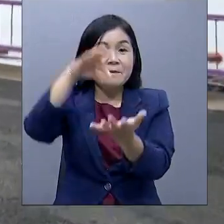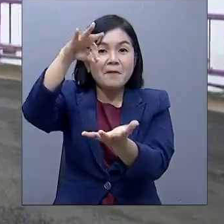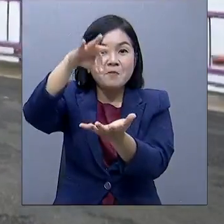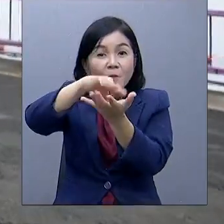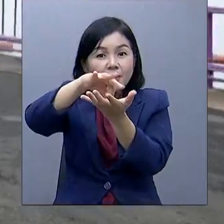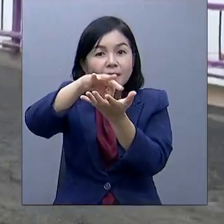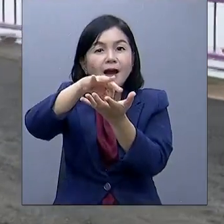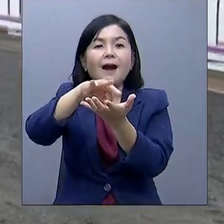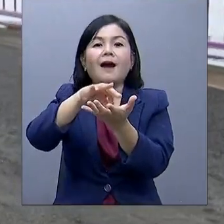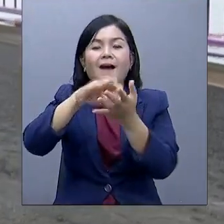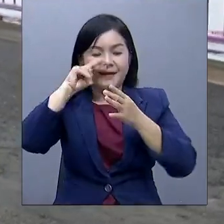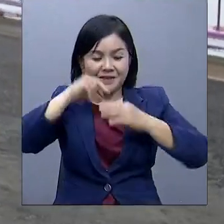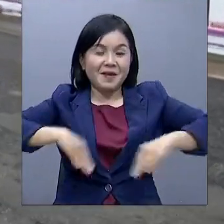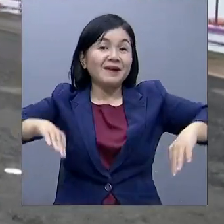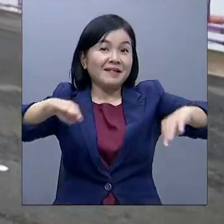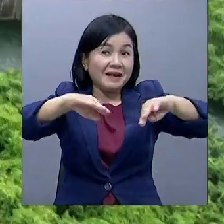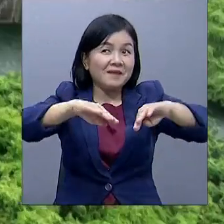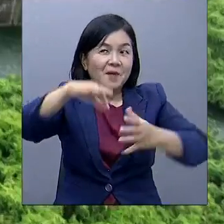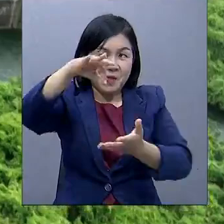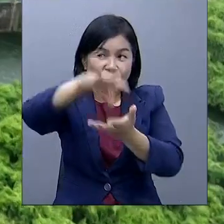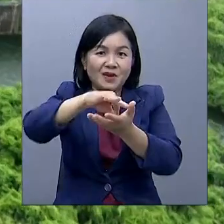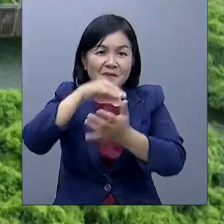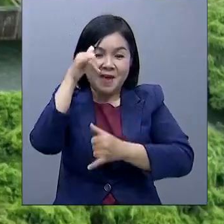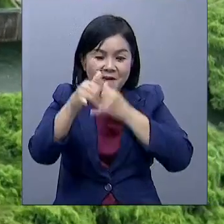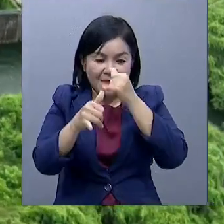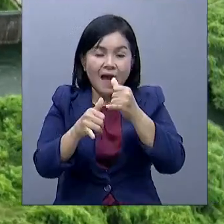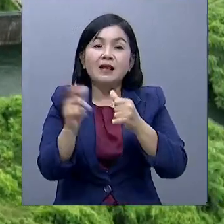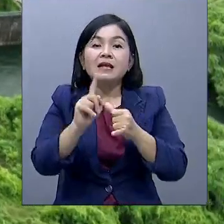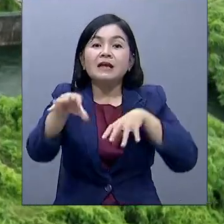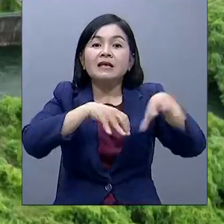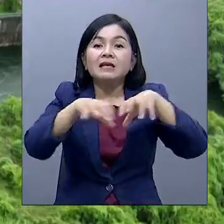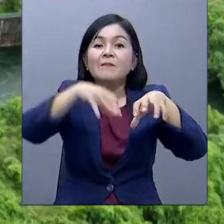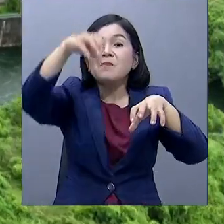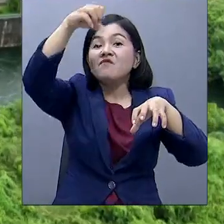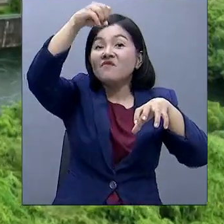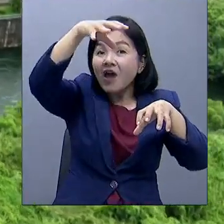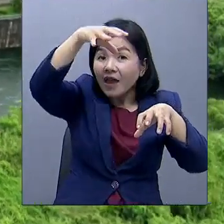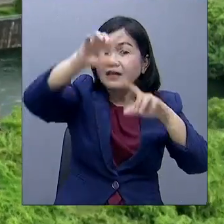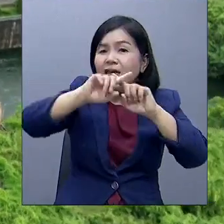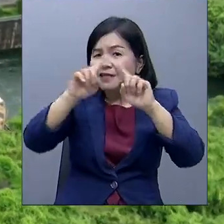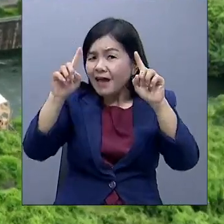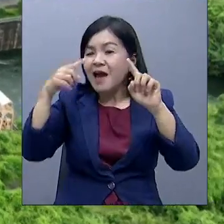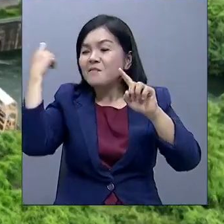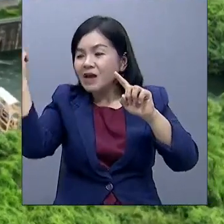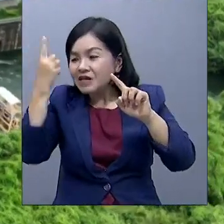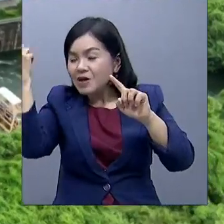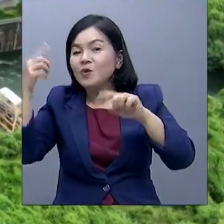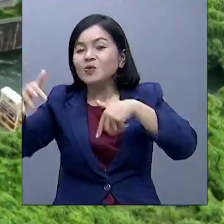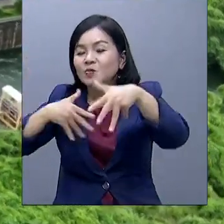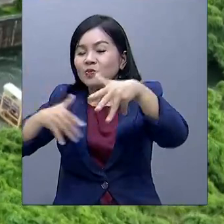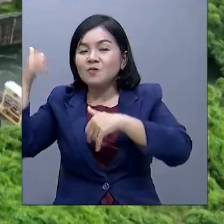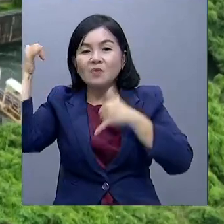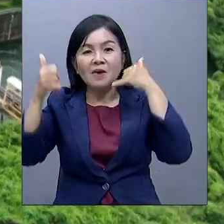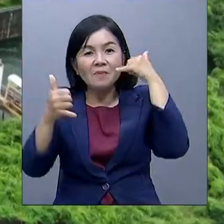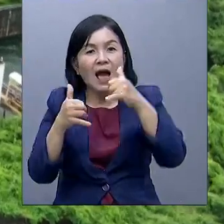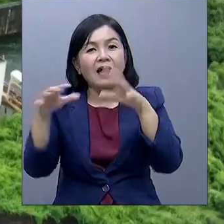ดเขื่อนสิรินธรเป็นส่วนหนึ่งที่เราเรียกว่าทำพื้นที่หรือพัฒนาพื้นที่ของเราเนี่ยให้ชุมชนเนี่ยเข้ามาใช้ประโยชน์มาจัดกิจกรรมสัมม